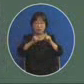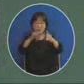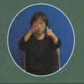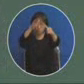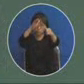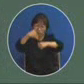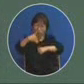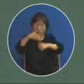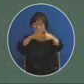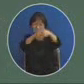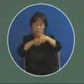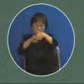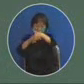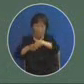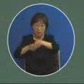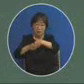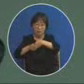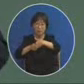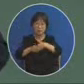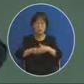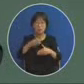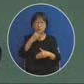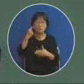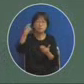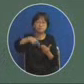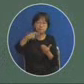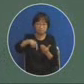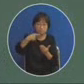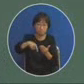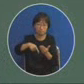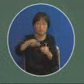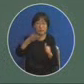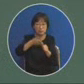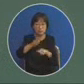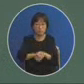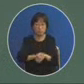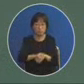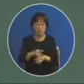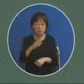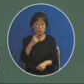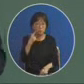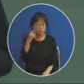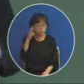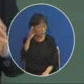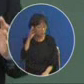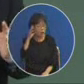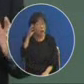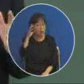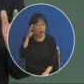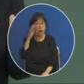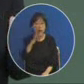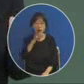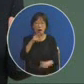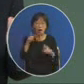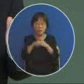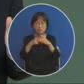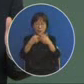back. If you're really doing this for the gospel. 다행스럽게 그분이 알아들었어요. And when I said this to that one pastor, that